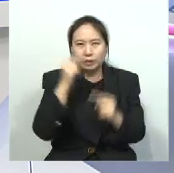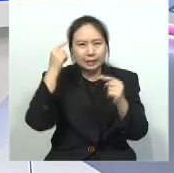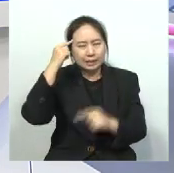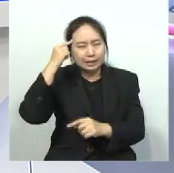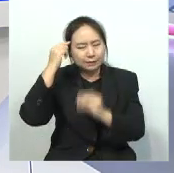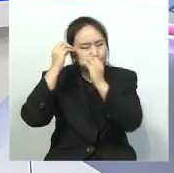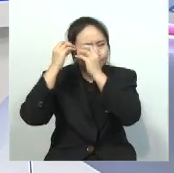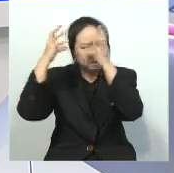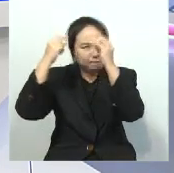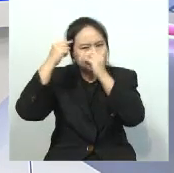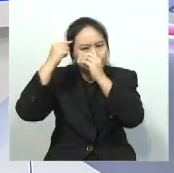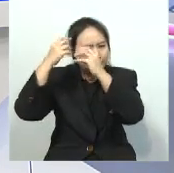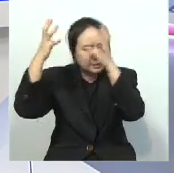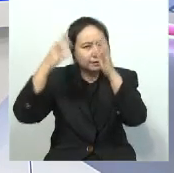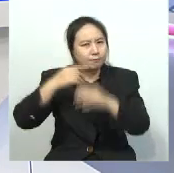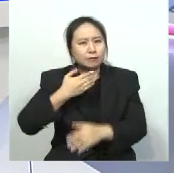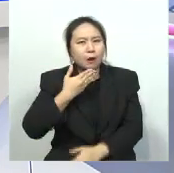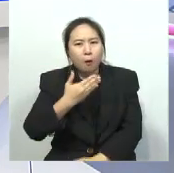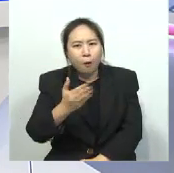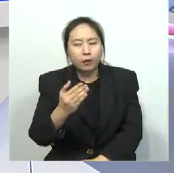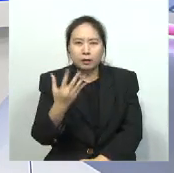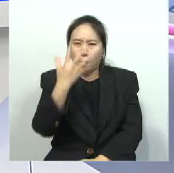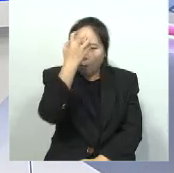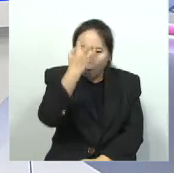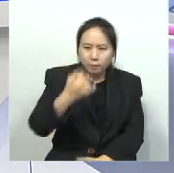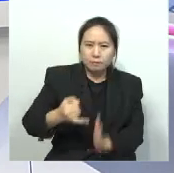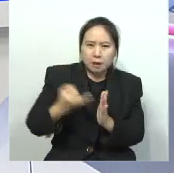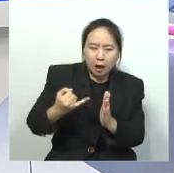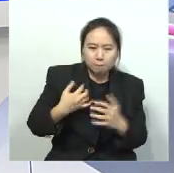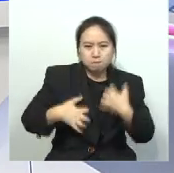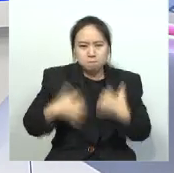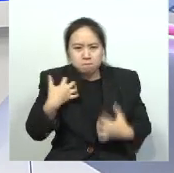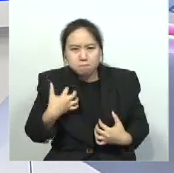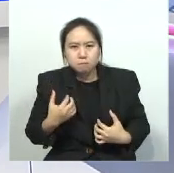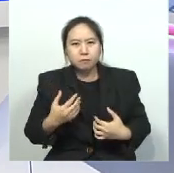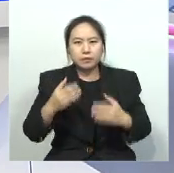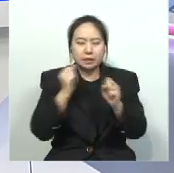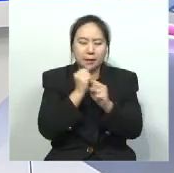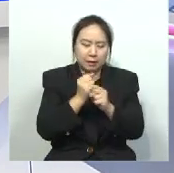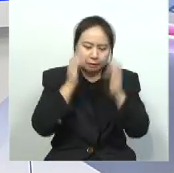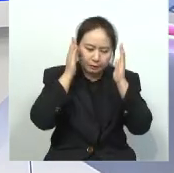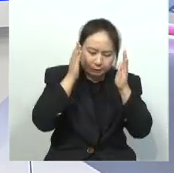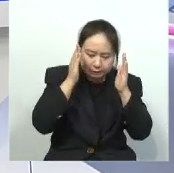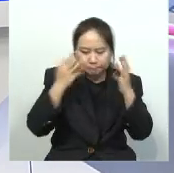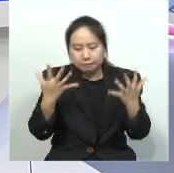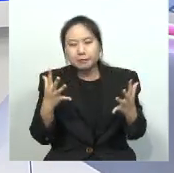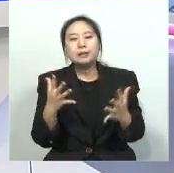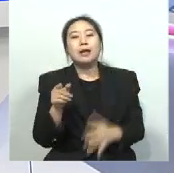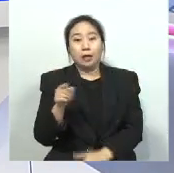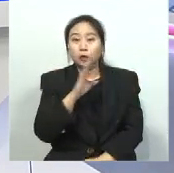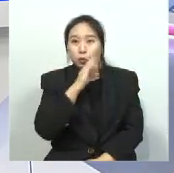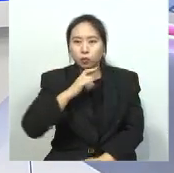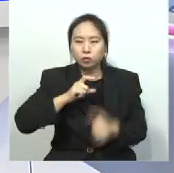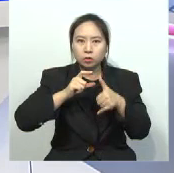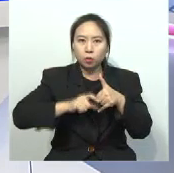อดเวลาหมกมุ่นหรือเปล่าหรือว่าโกรธฉุนเฉียวง่ายกล้าวร้าวไม่มีสมาธิทำอย่างใดอย่างหนึ่งด้วย ถ้าเกิดใ